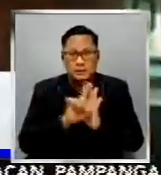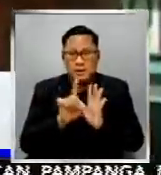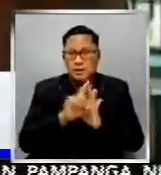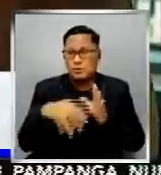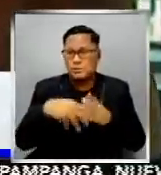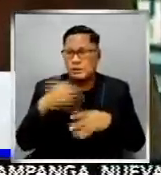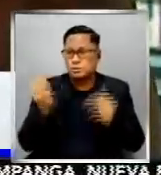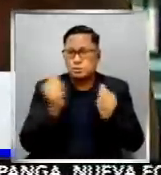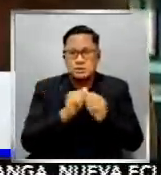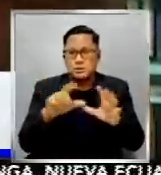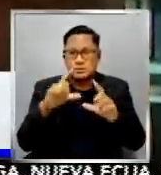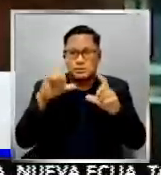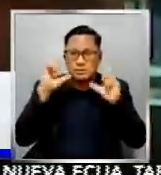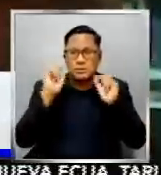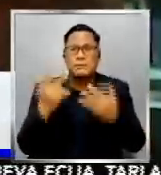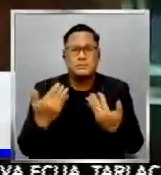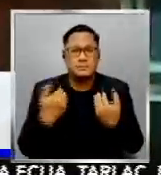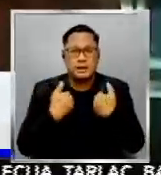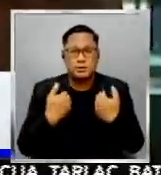po tayong